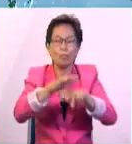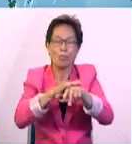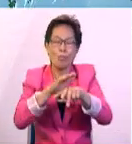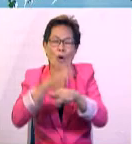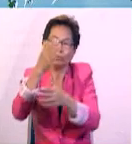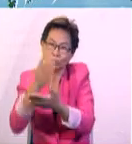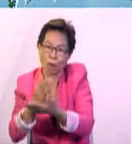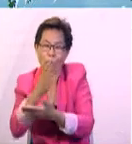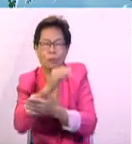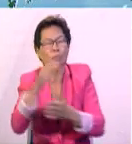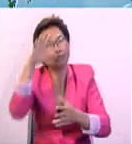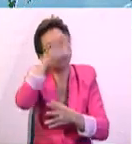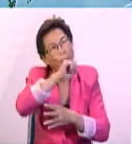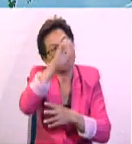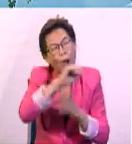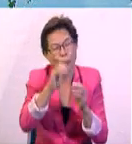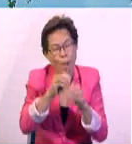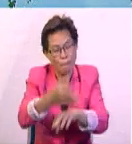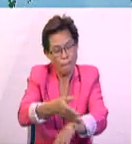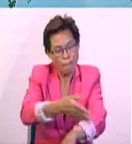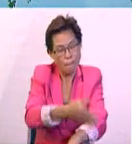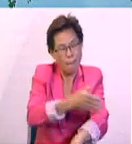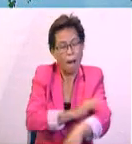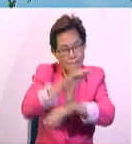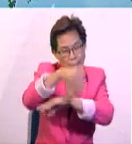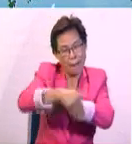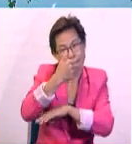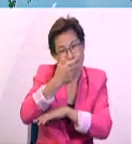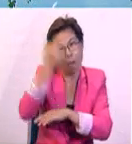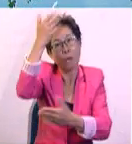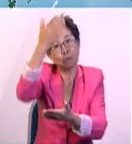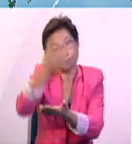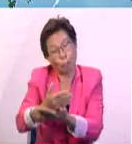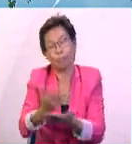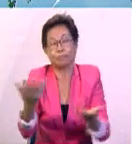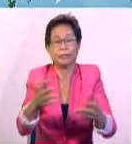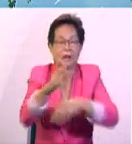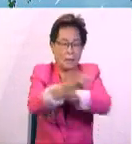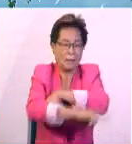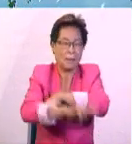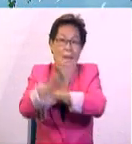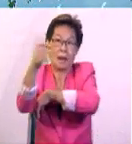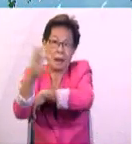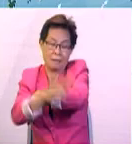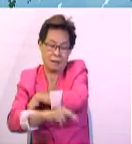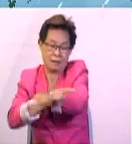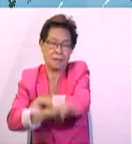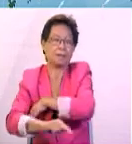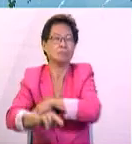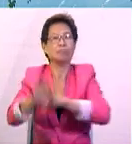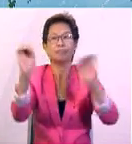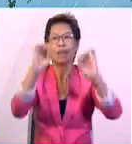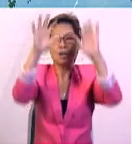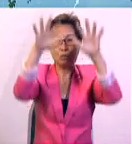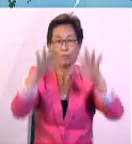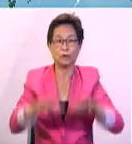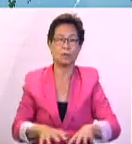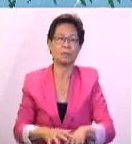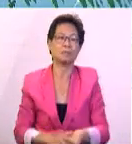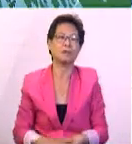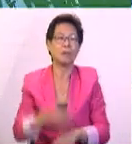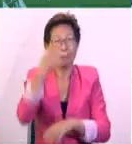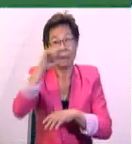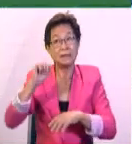reda dan dijangka semakin baik pada malam ini, manakala di lain-lain negeri dalam keadaan tiada hujan. Seterusnya bagi